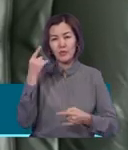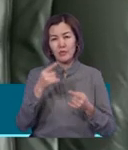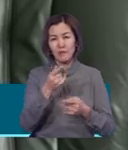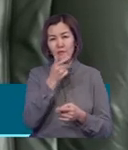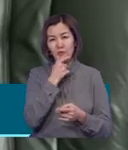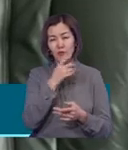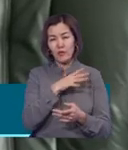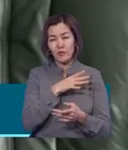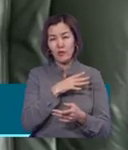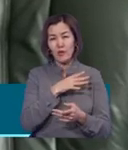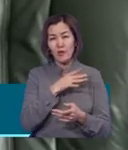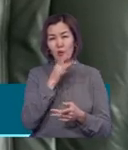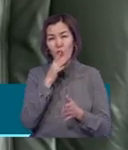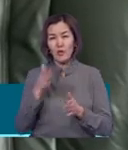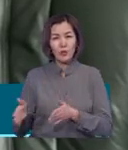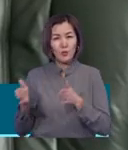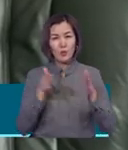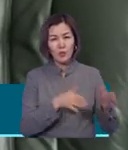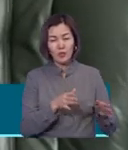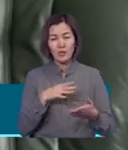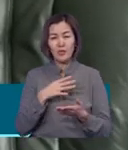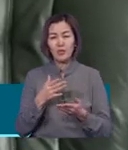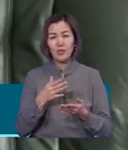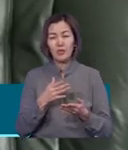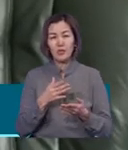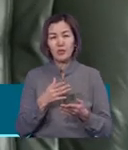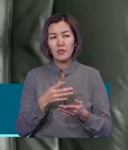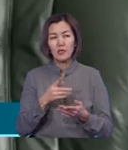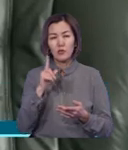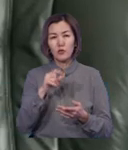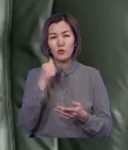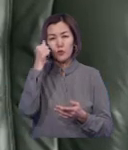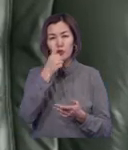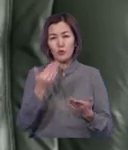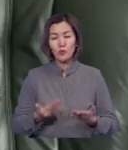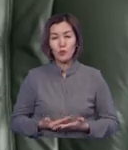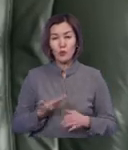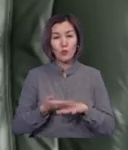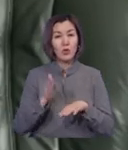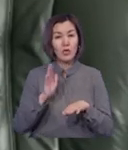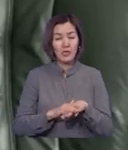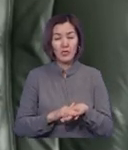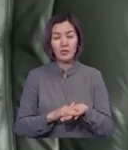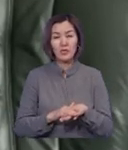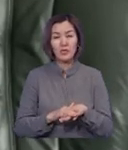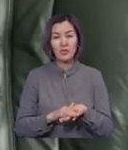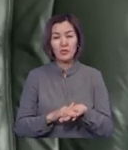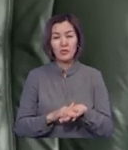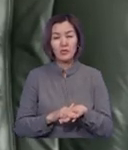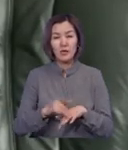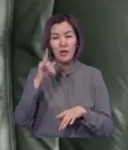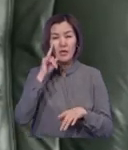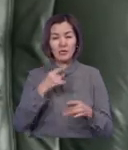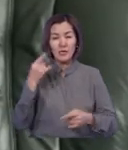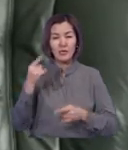біраз уақыт өтті. Ғасыр жасау. Бір ғасыр өмір сүру оңай емес. Осы Қазақ